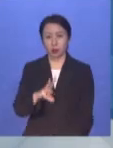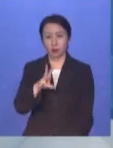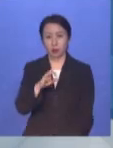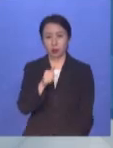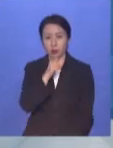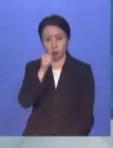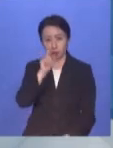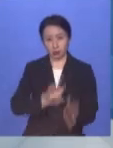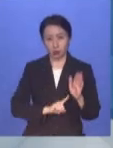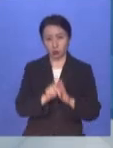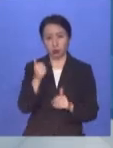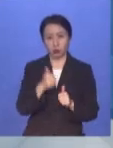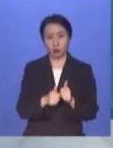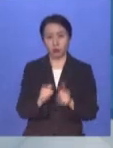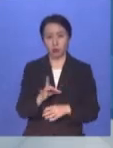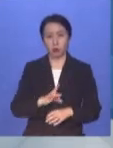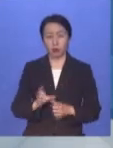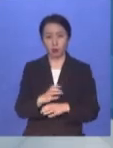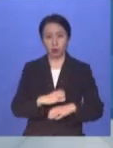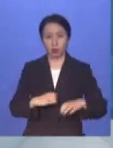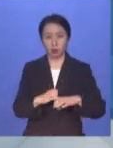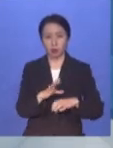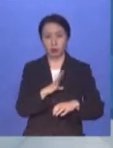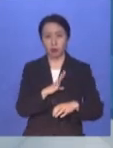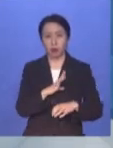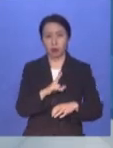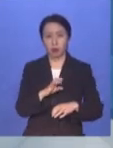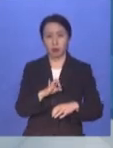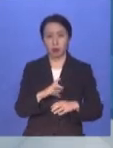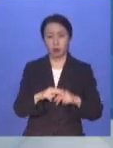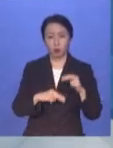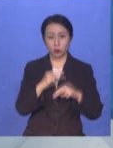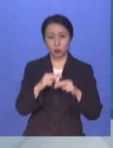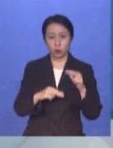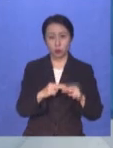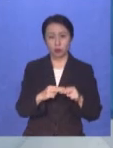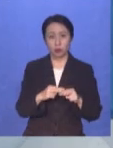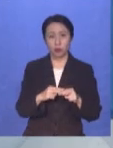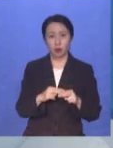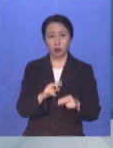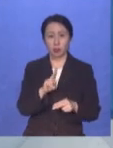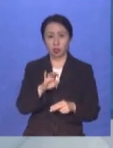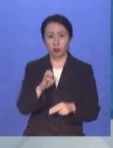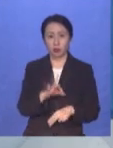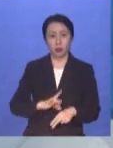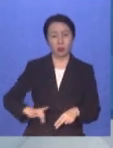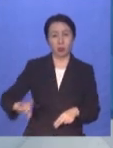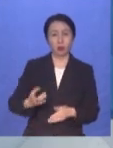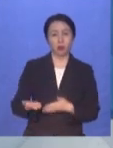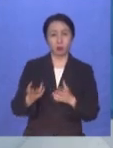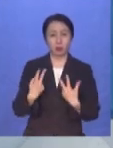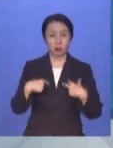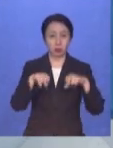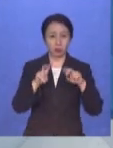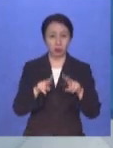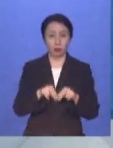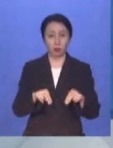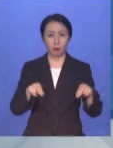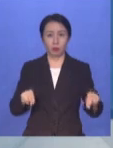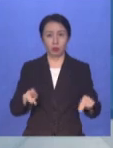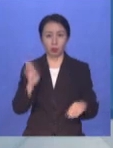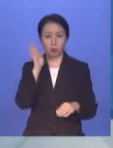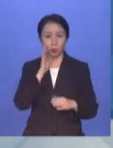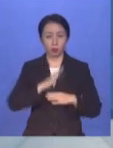Мамыр айынан бастап, әр ауданнан келген механикалық бригадалар тасқын салдарын жоюмен айналысты. Жамбыл ауданнан келген мамандар Петропавлда